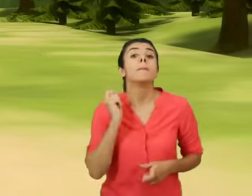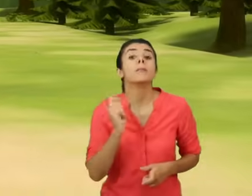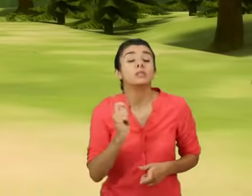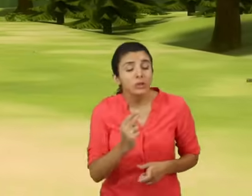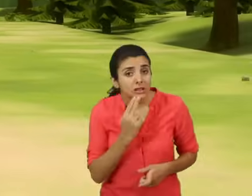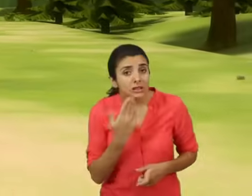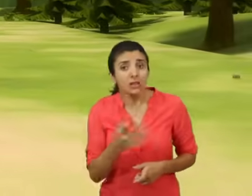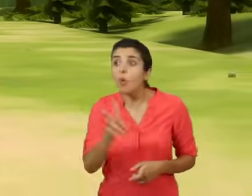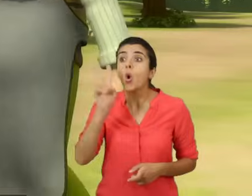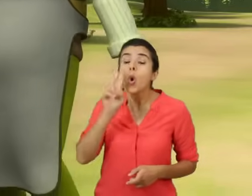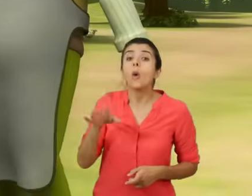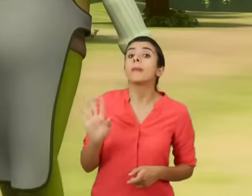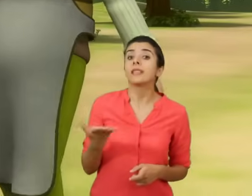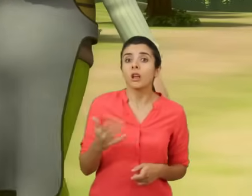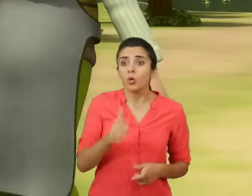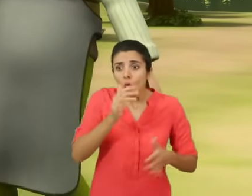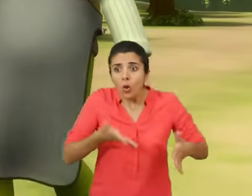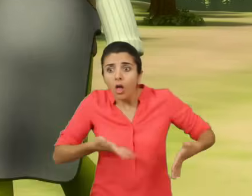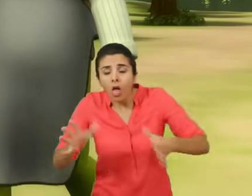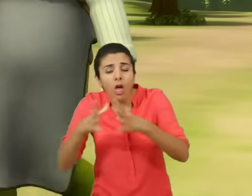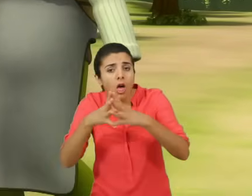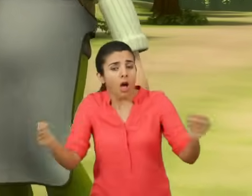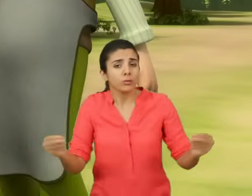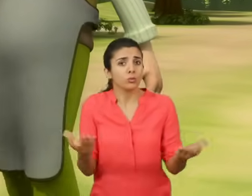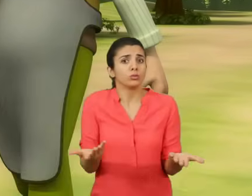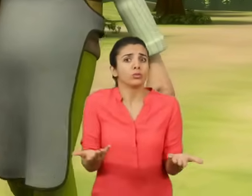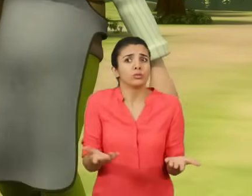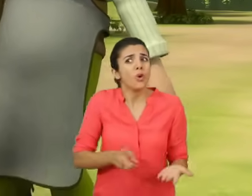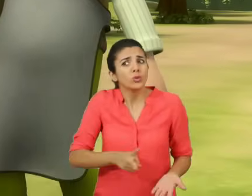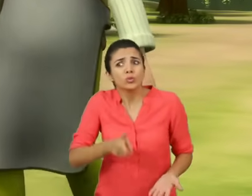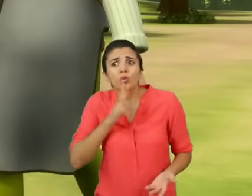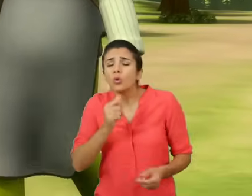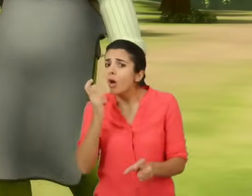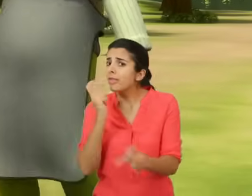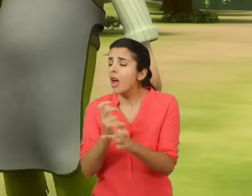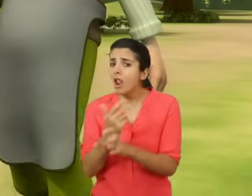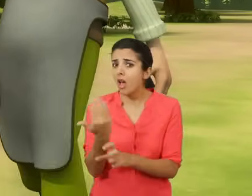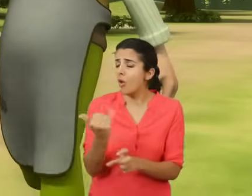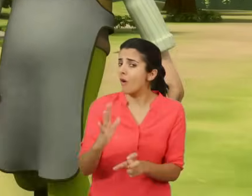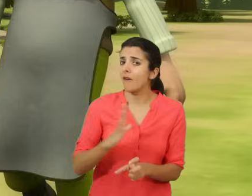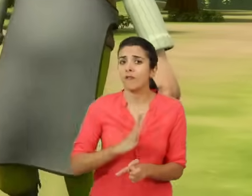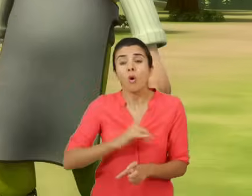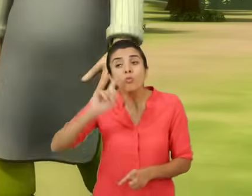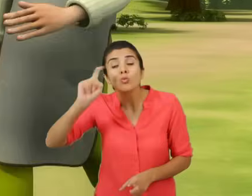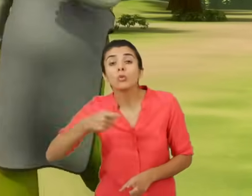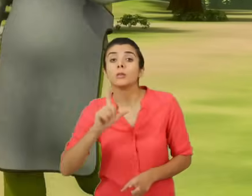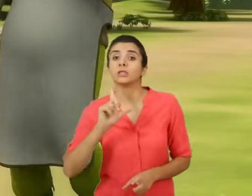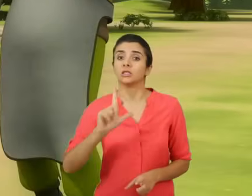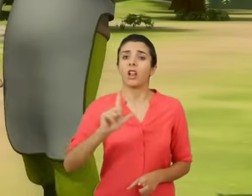kızım. Görmedin mi? Nehir de kurumuş. Sonumuz felaket olacak yoksa. Bulmalıyız.